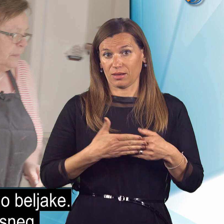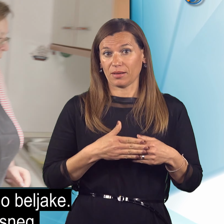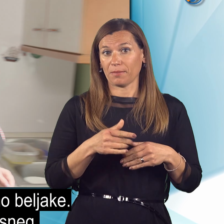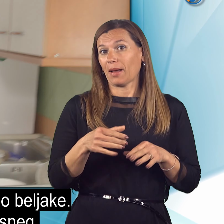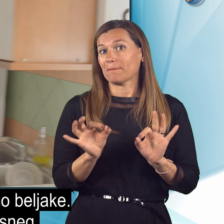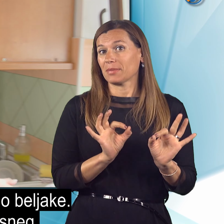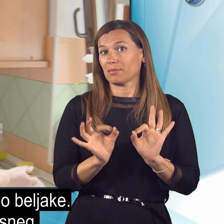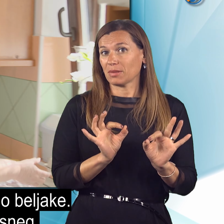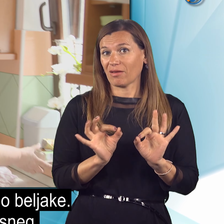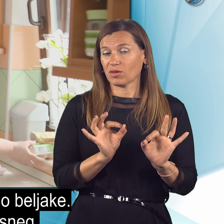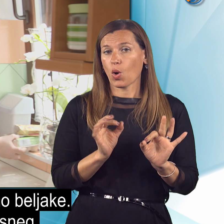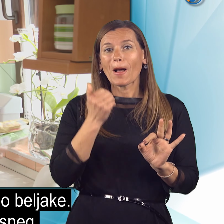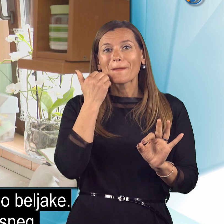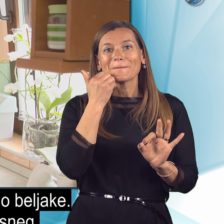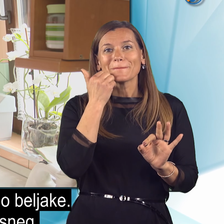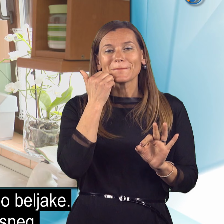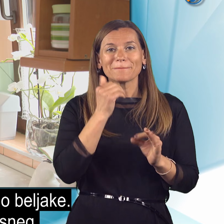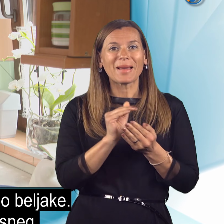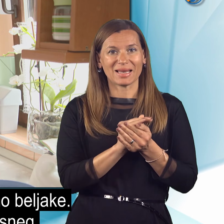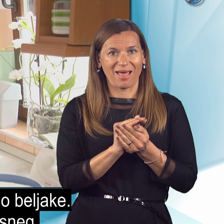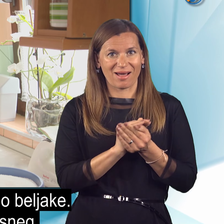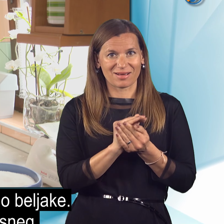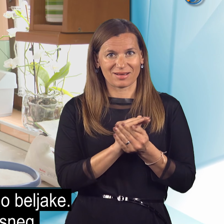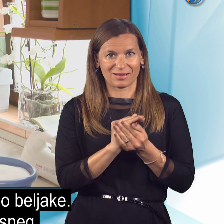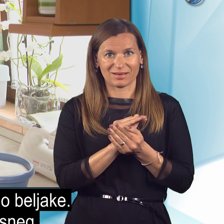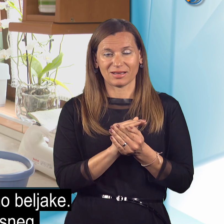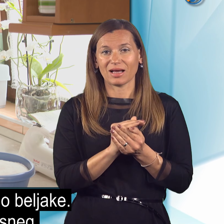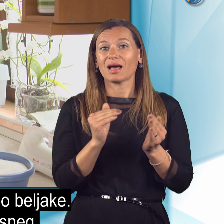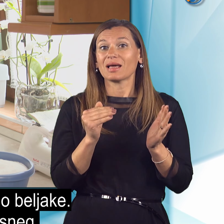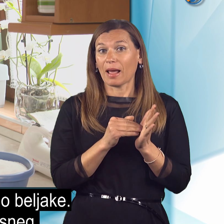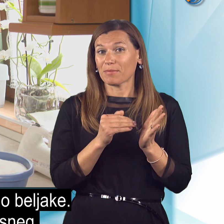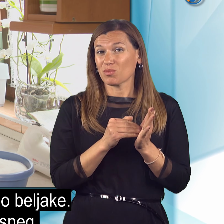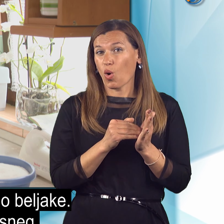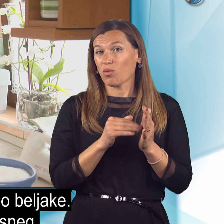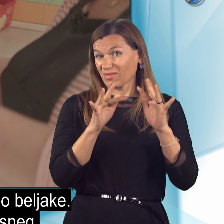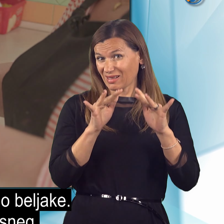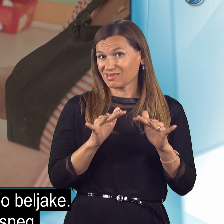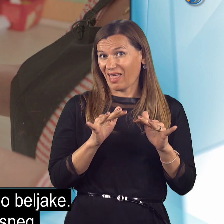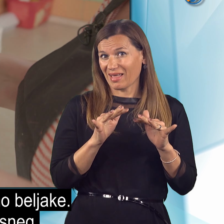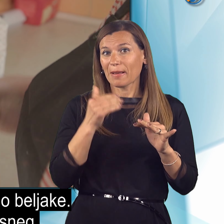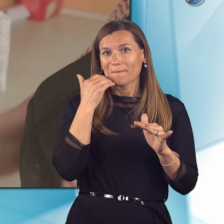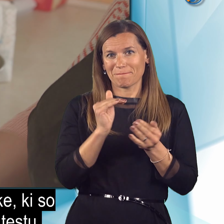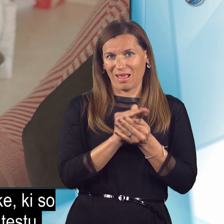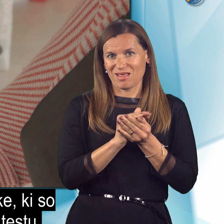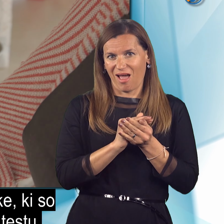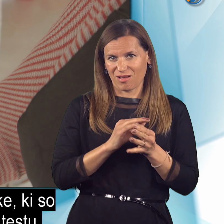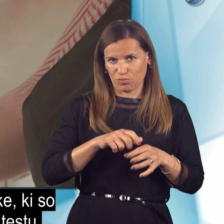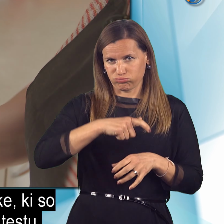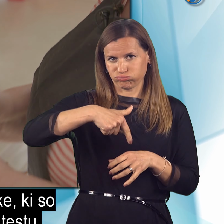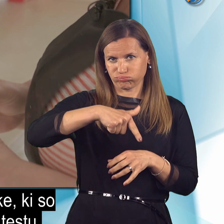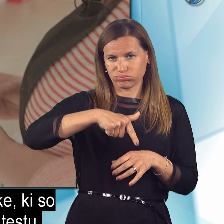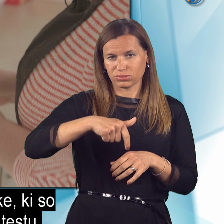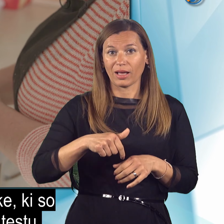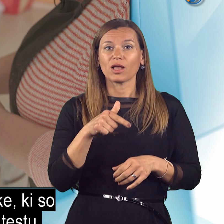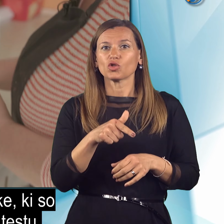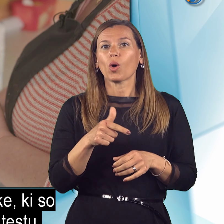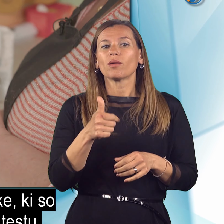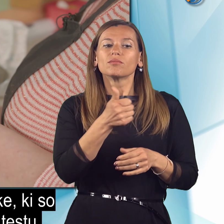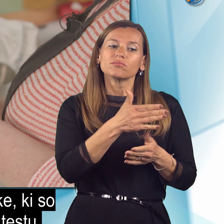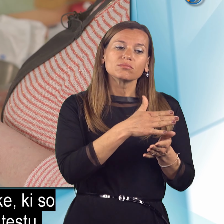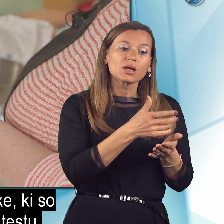Medtem pripravimo beljake, ker potrebujemo sneg. Tukaj porabimo tudi beljake, ki so